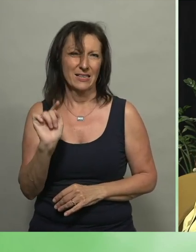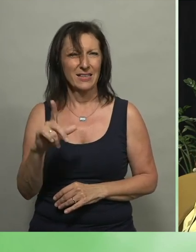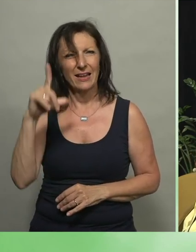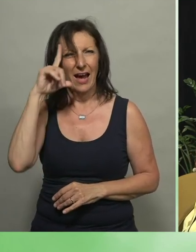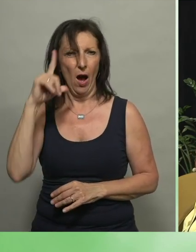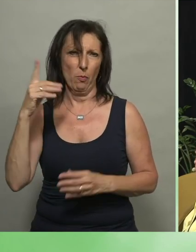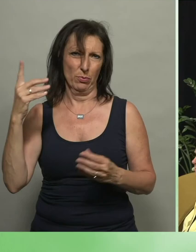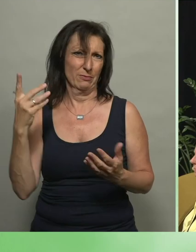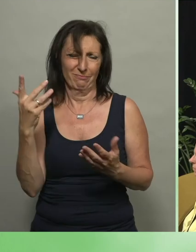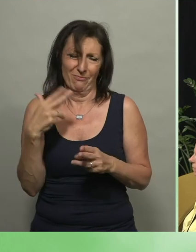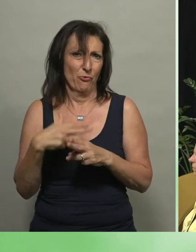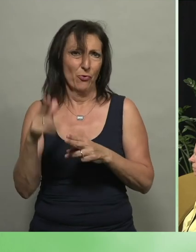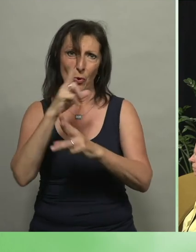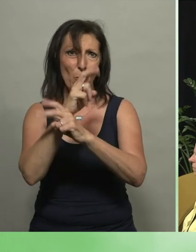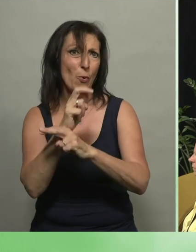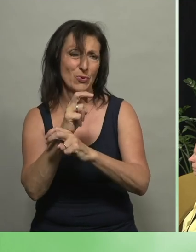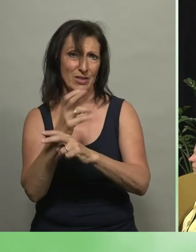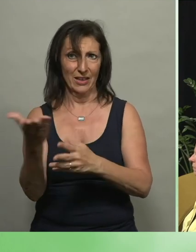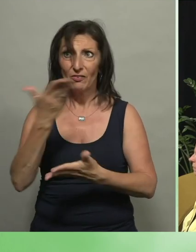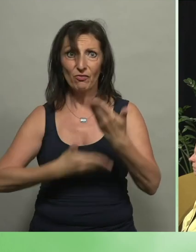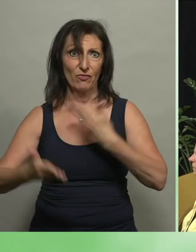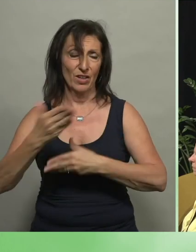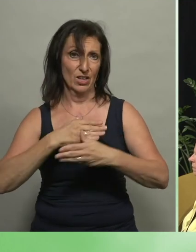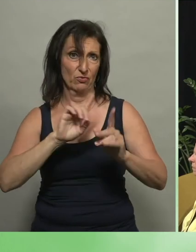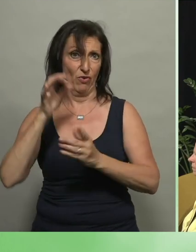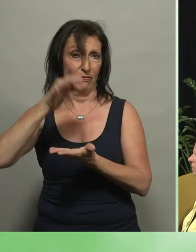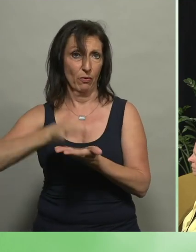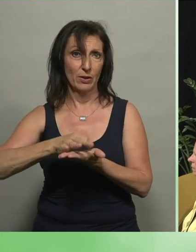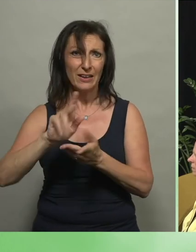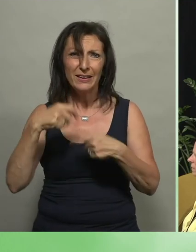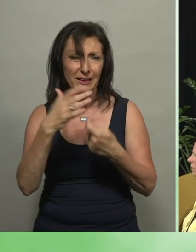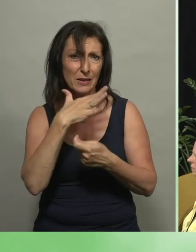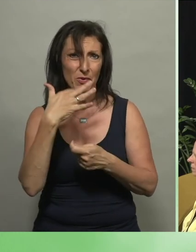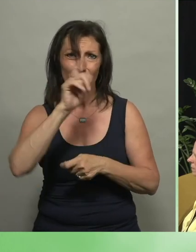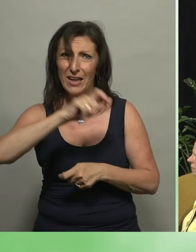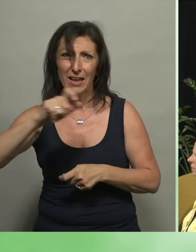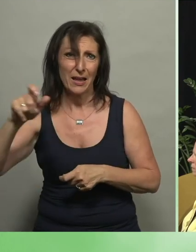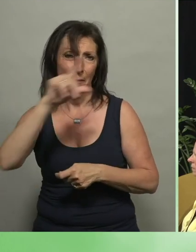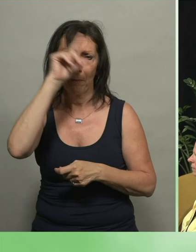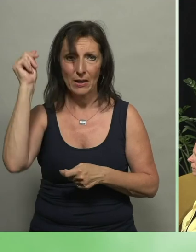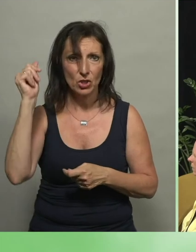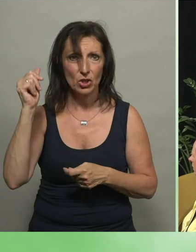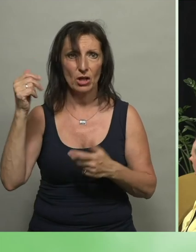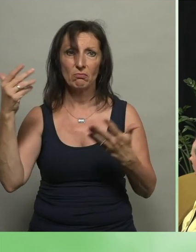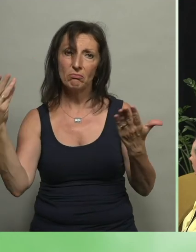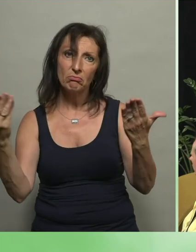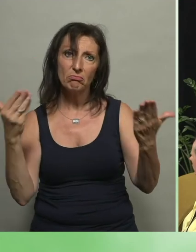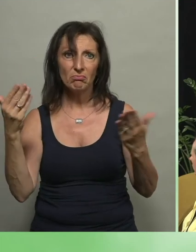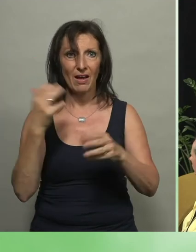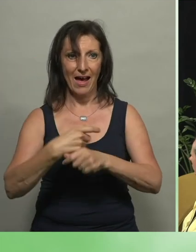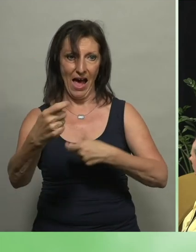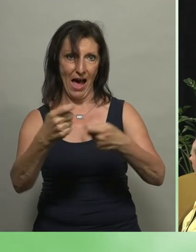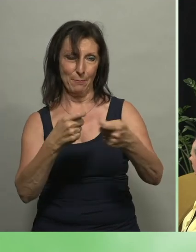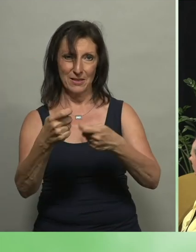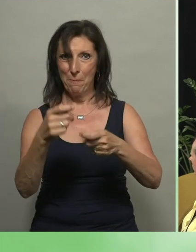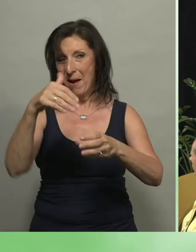den Wirtschaftsstandort Österreich. Wie gesagt, es gibt viele Menschen, die in der einen oder anderen Form am Arbeitsmarkt